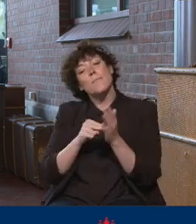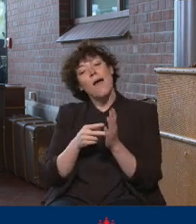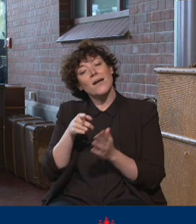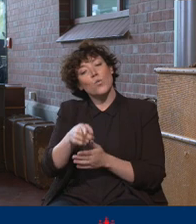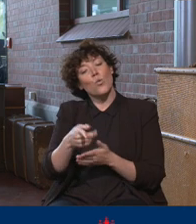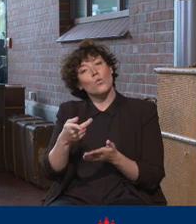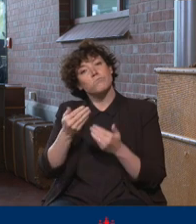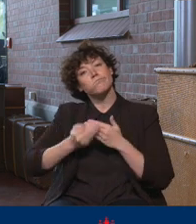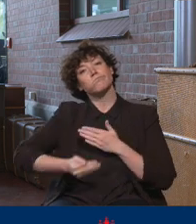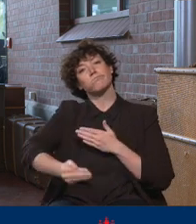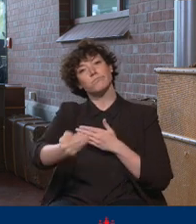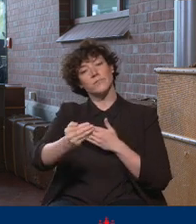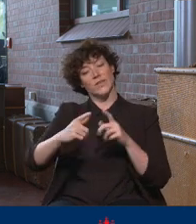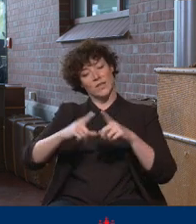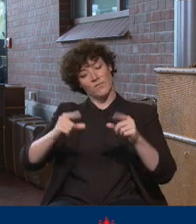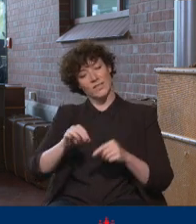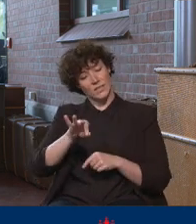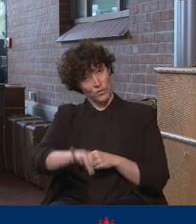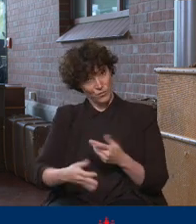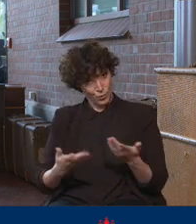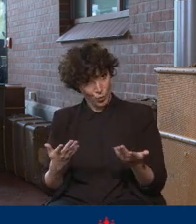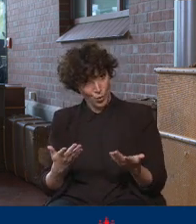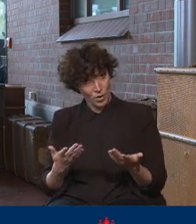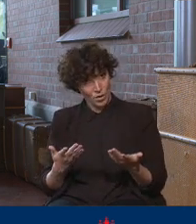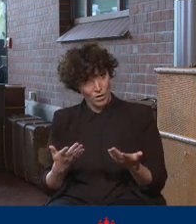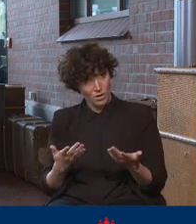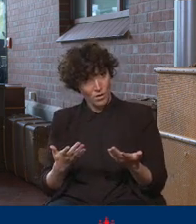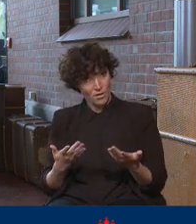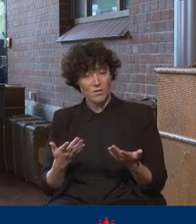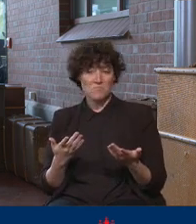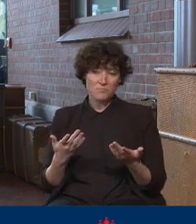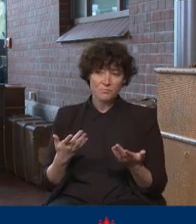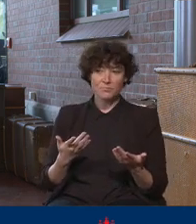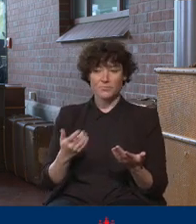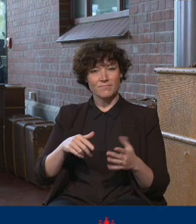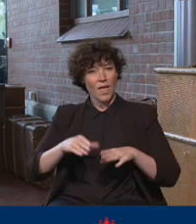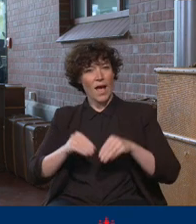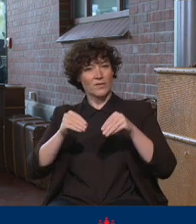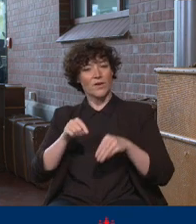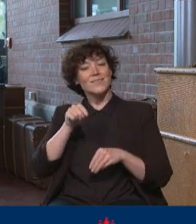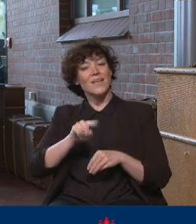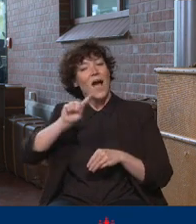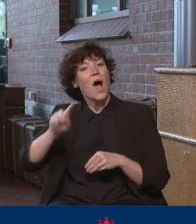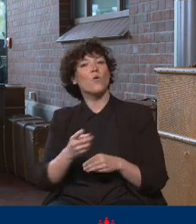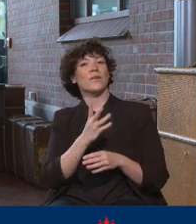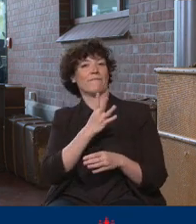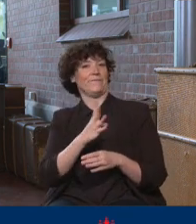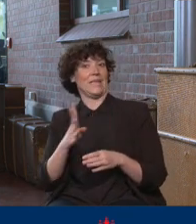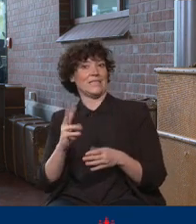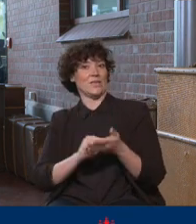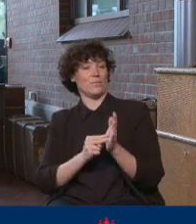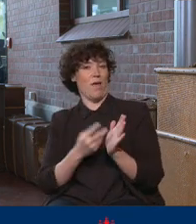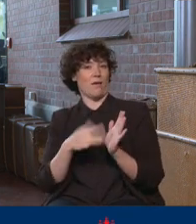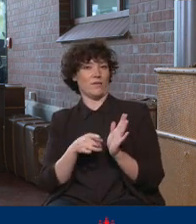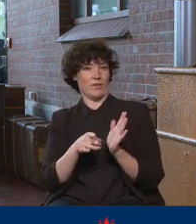dieses quartiers dort angelegt werden wo wiese auch geplant hat weil dort hatten